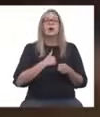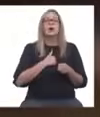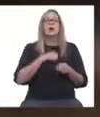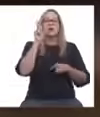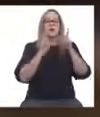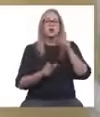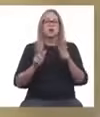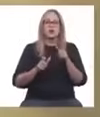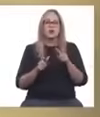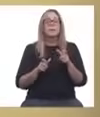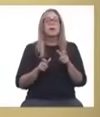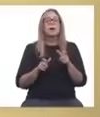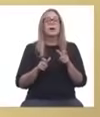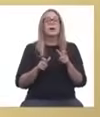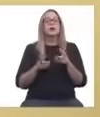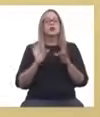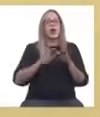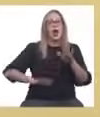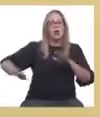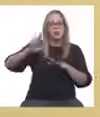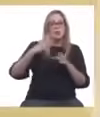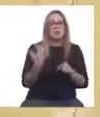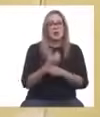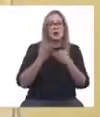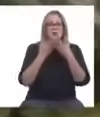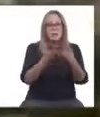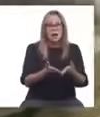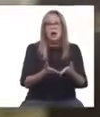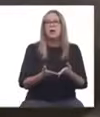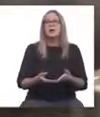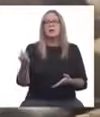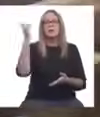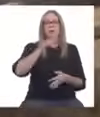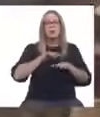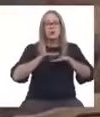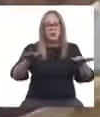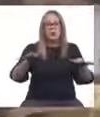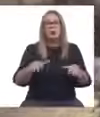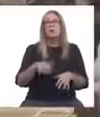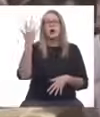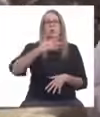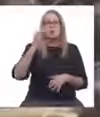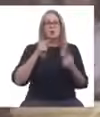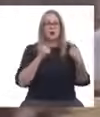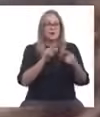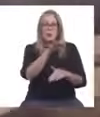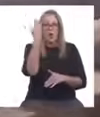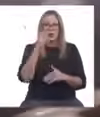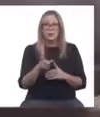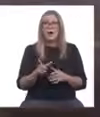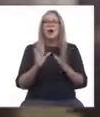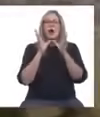כלל ישראל, מבינים שמיליונים בחמישה ימים של מלחמה זו לא הגזמה. הכל פה מלא, מלא, מלא